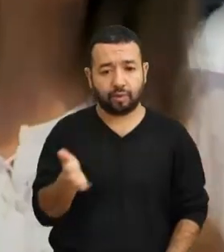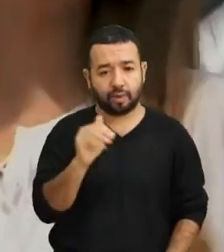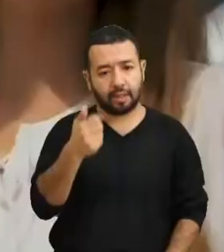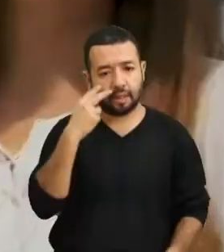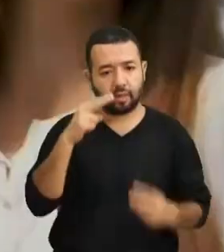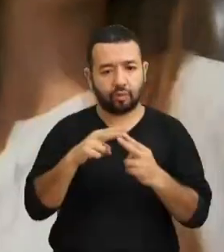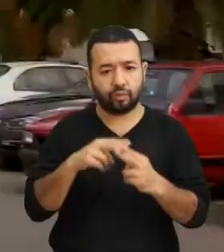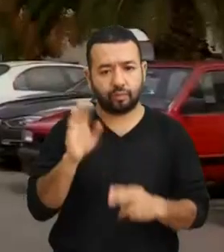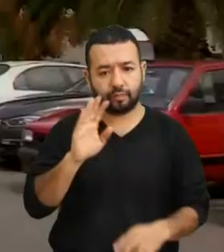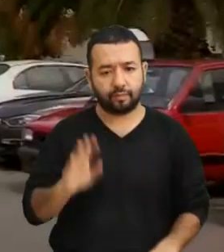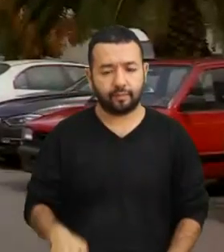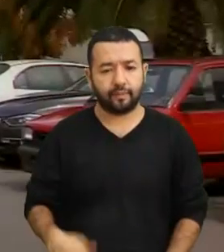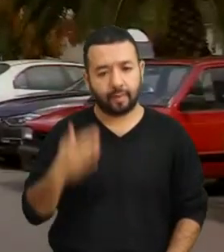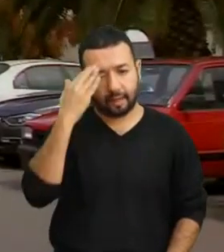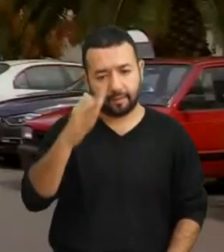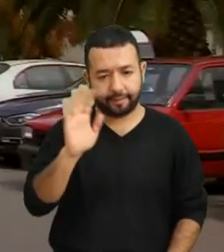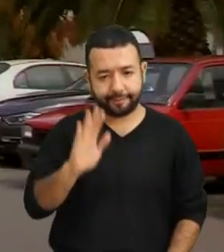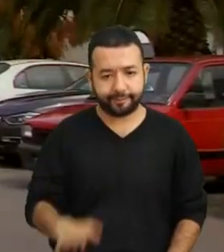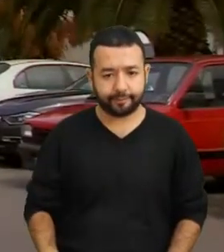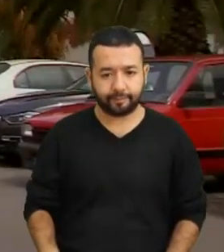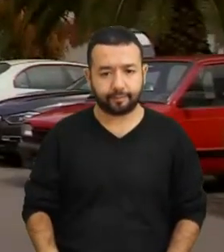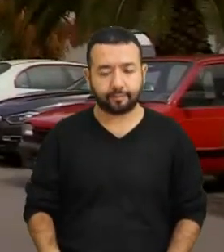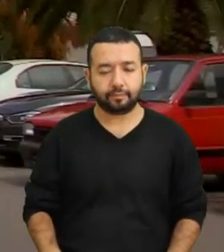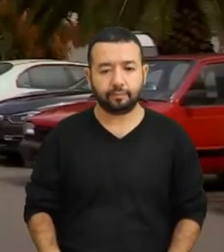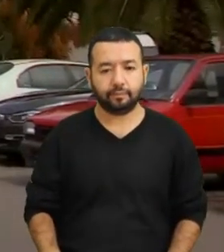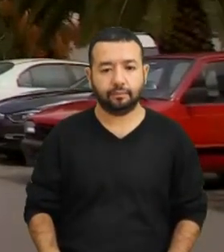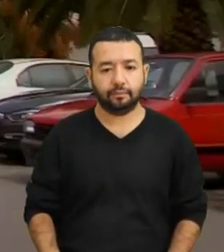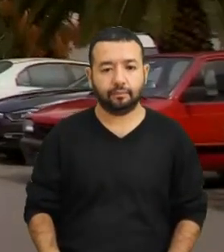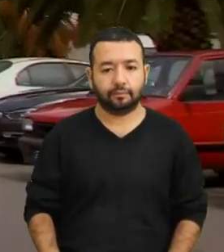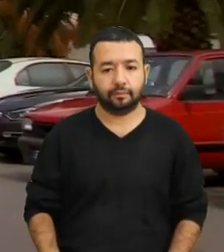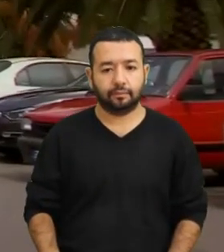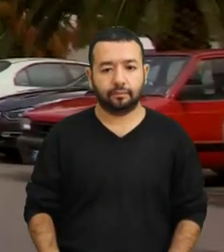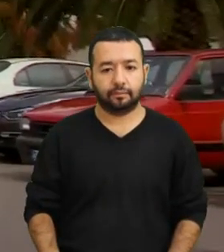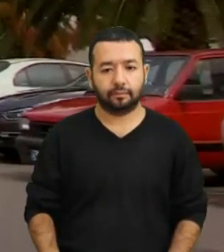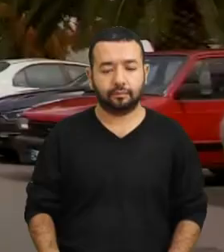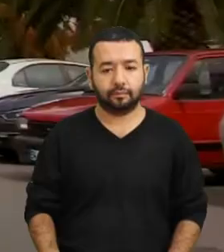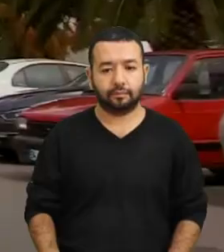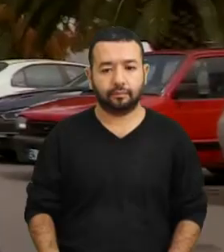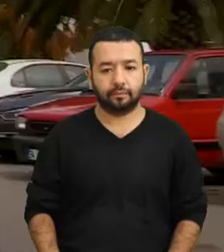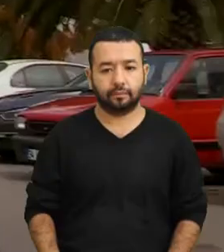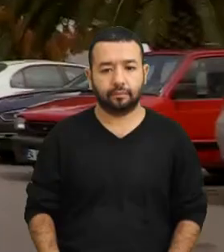yarın görüşürüz abi. Tamam hadi. Hadi eyvallah, hadi, sağ olun. Evet. Erdem'le Tuğba el ele yürüyerek arabalarına yöneldiler.